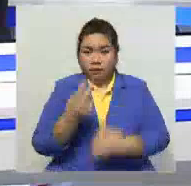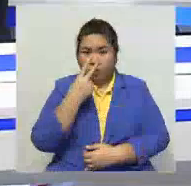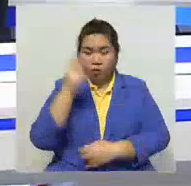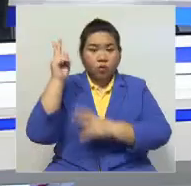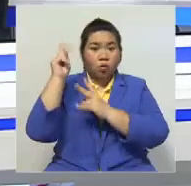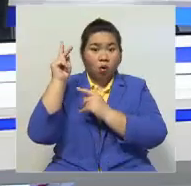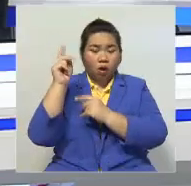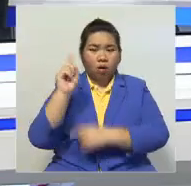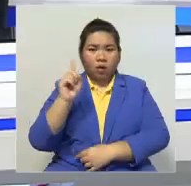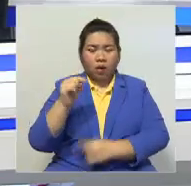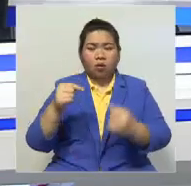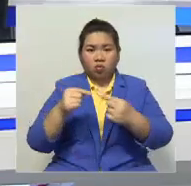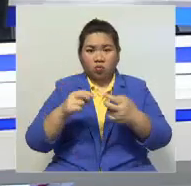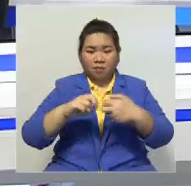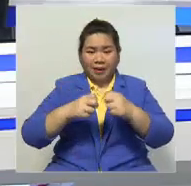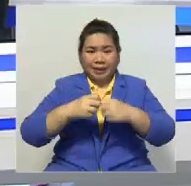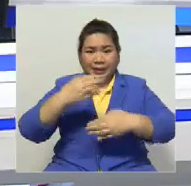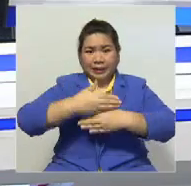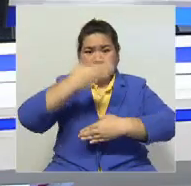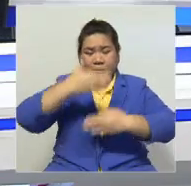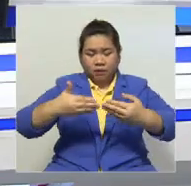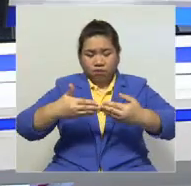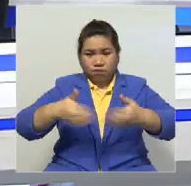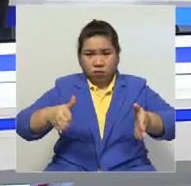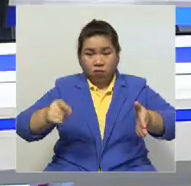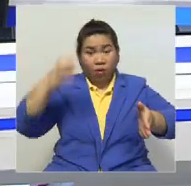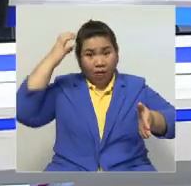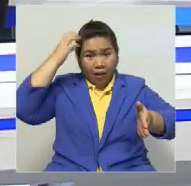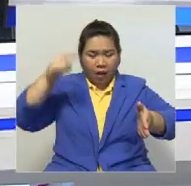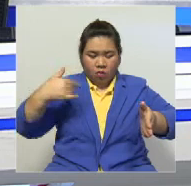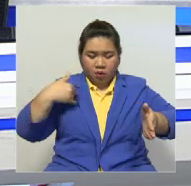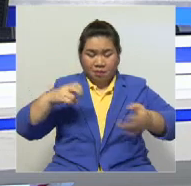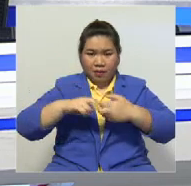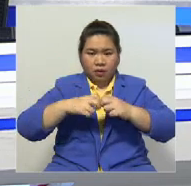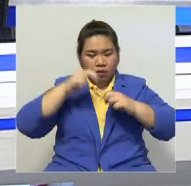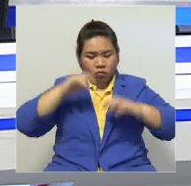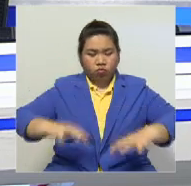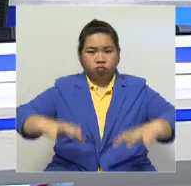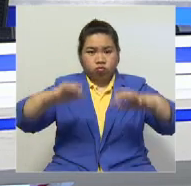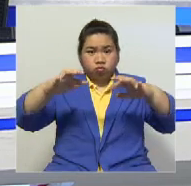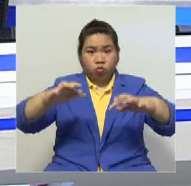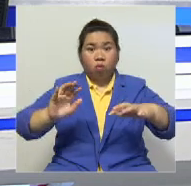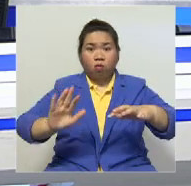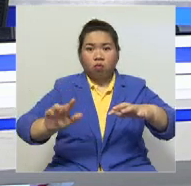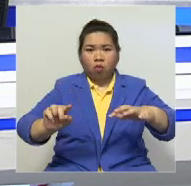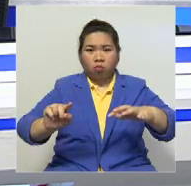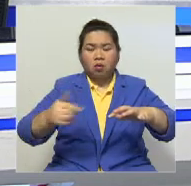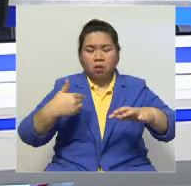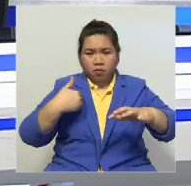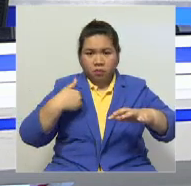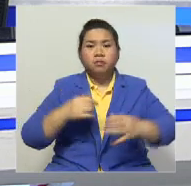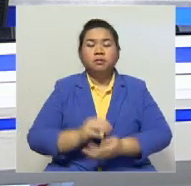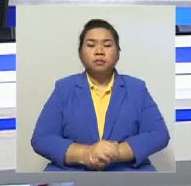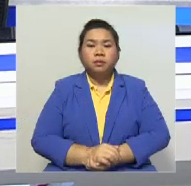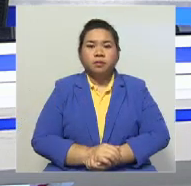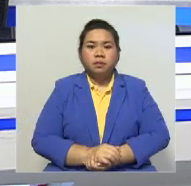มาดูความคืบหน้าเหตุเขื่อนเซเปียนเซน้ำน้อยแตกแล้วก็ทำให้เกิดน้ำท่วมใหญ่ในสาธารณรัฐประชาธิปไตยประชาชนลาวหรือว่าสป